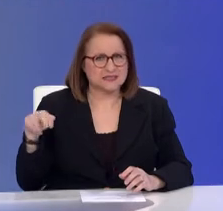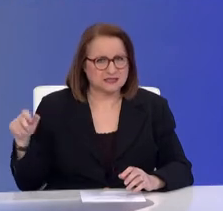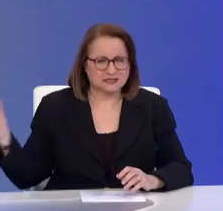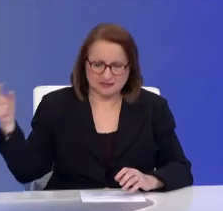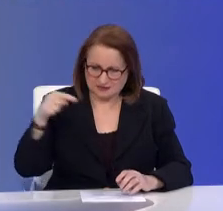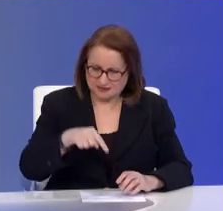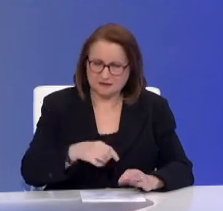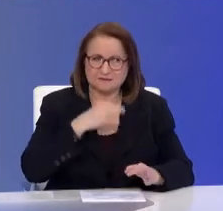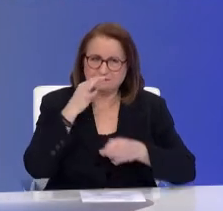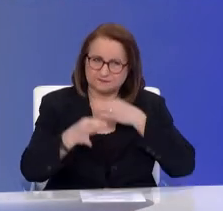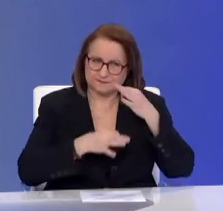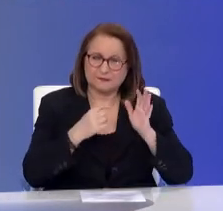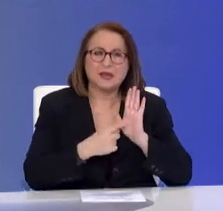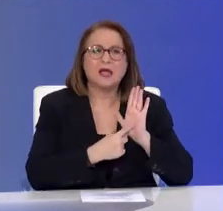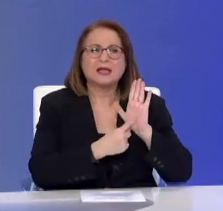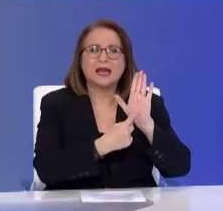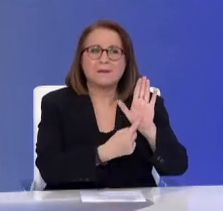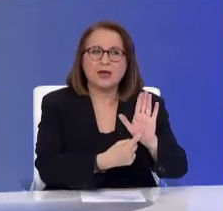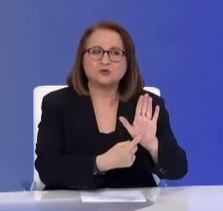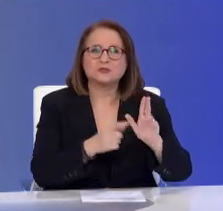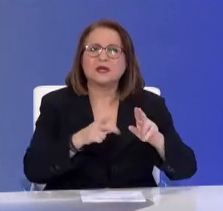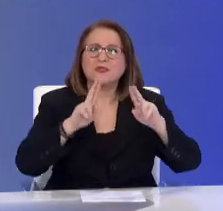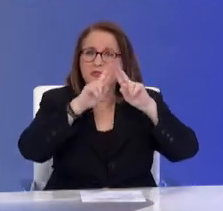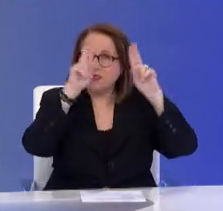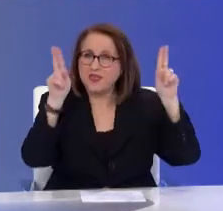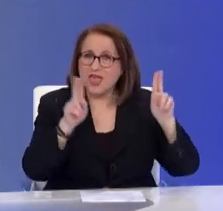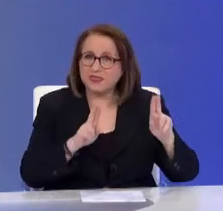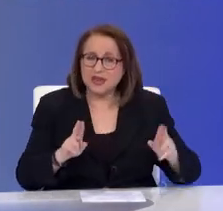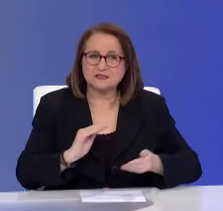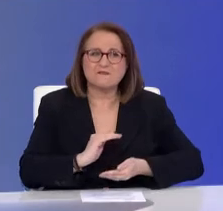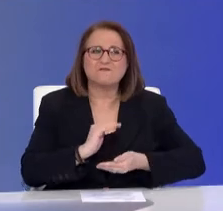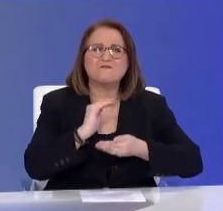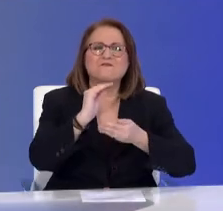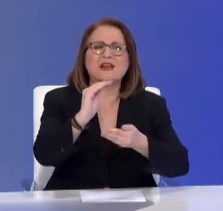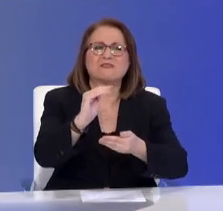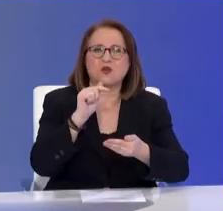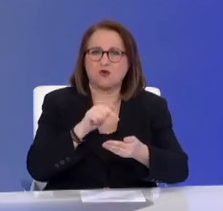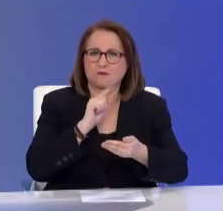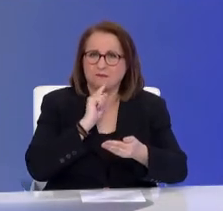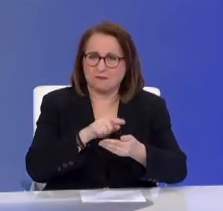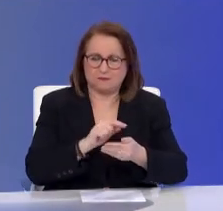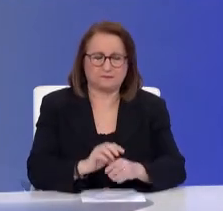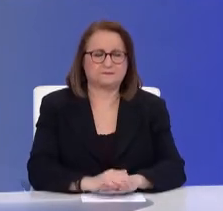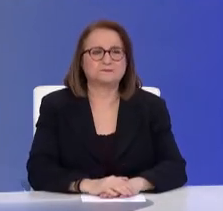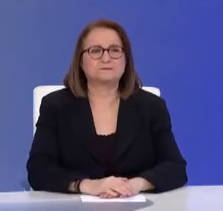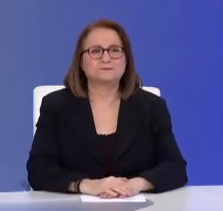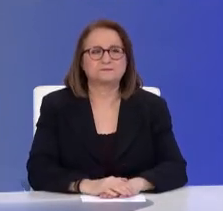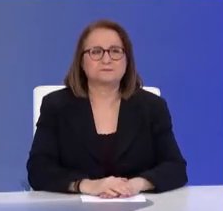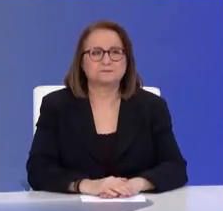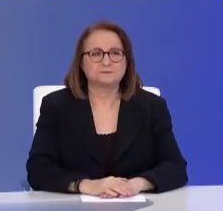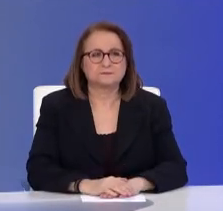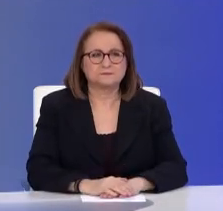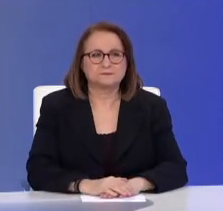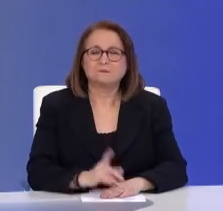τον λόγο και να παρουσιάσει το Διεθνές Βραβείο Φιλελληνισμού Lord of Byron, και